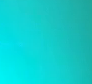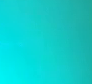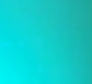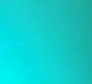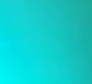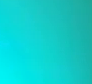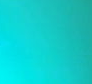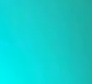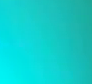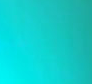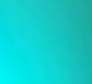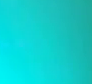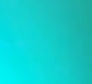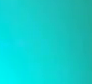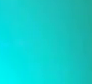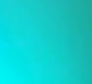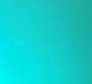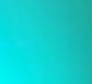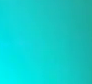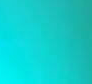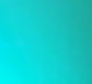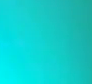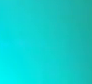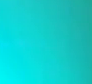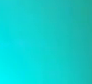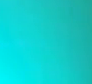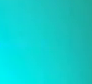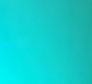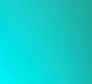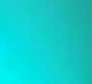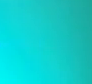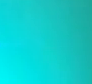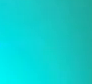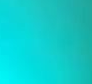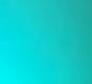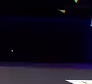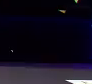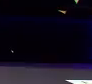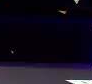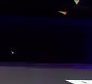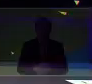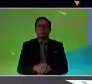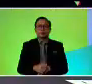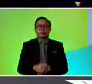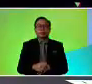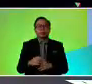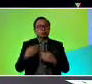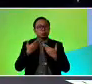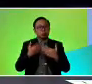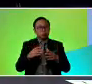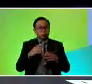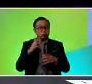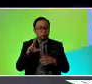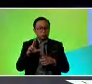Terima kasih untuk kelas kami jadi tidak bertiga saja